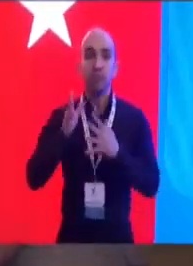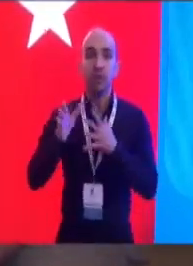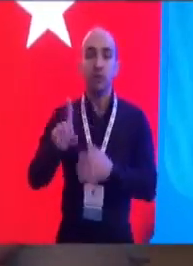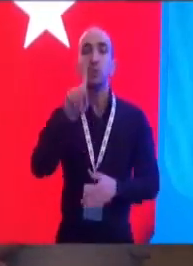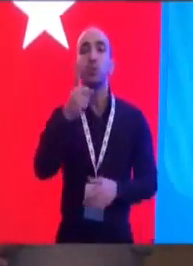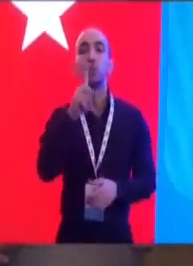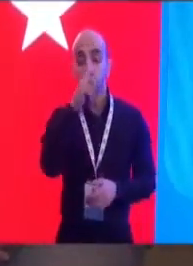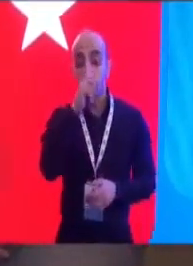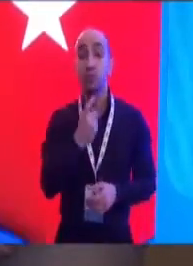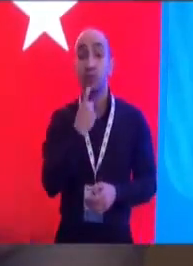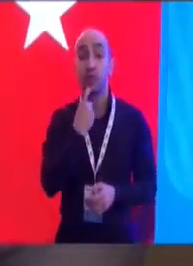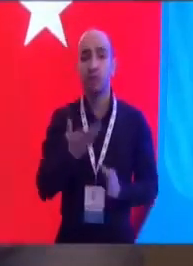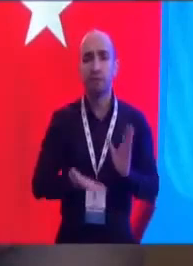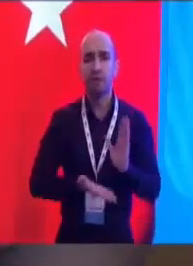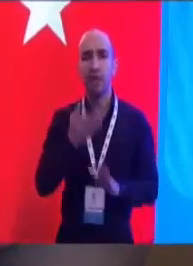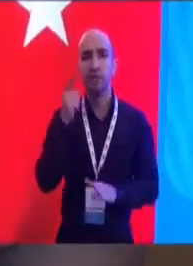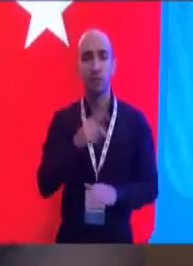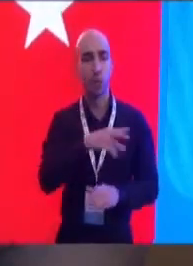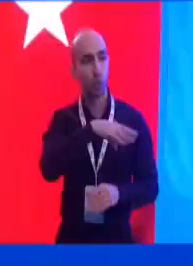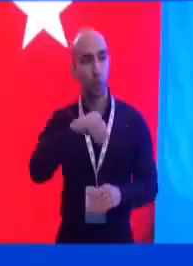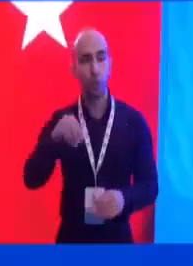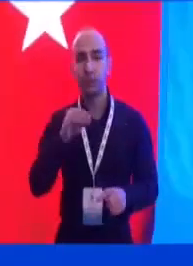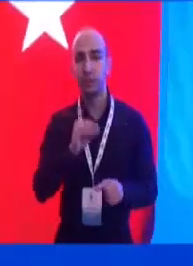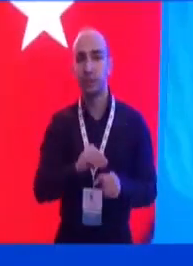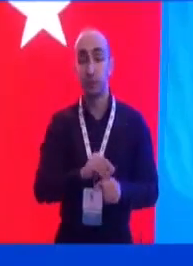bu toprakların aslında güçlü bir sesi.